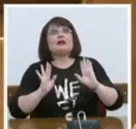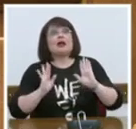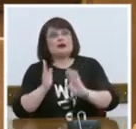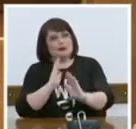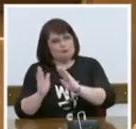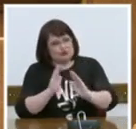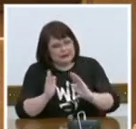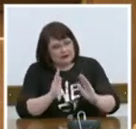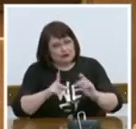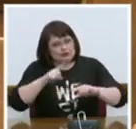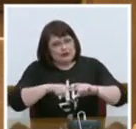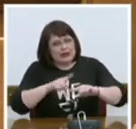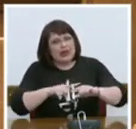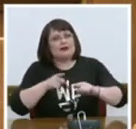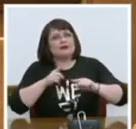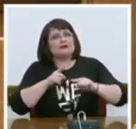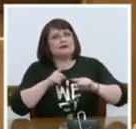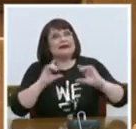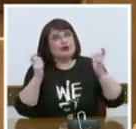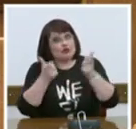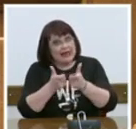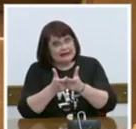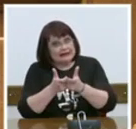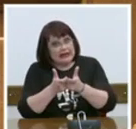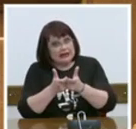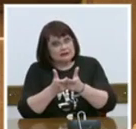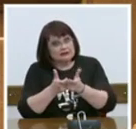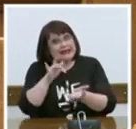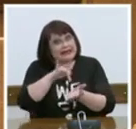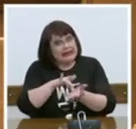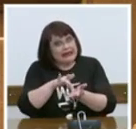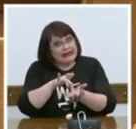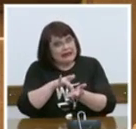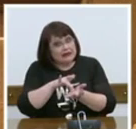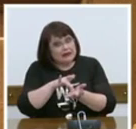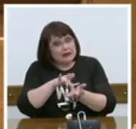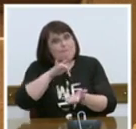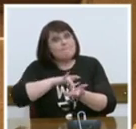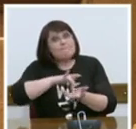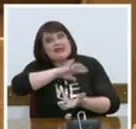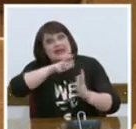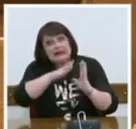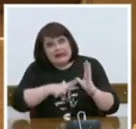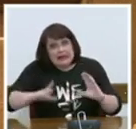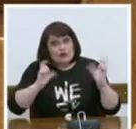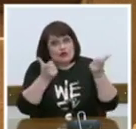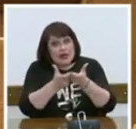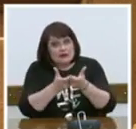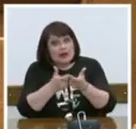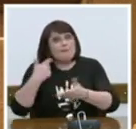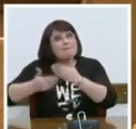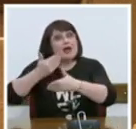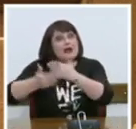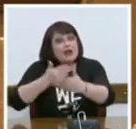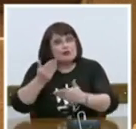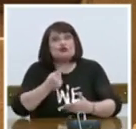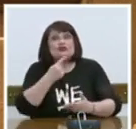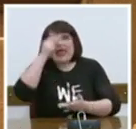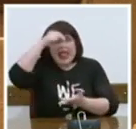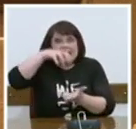ενισχύοντας την πυρηνική οικογένεια? Θα προστατέψει, σύμφωνα με την παράδοση και τις επιταγές της Εκκλησίας